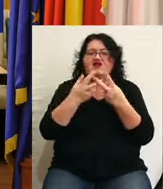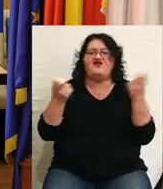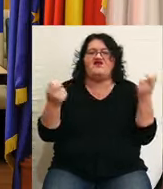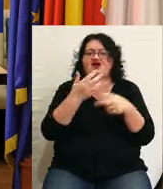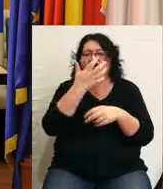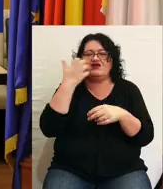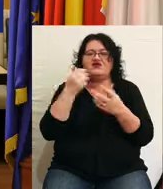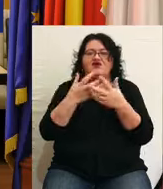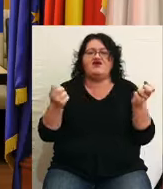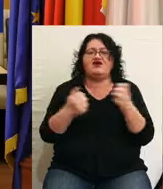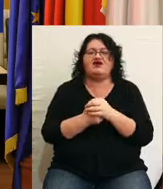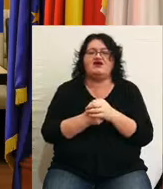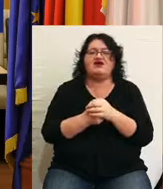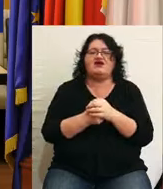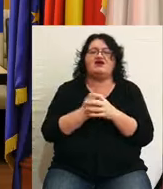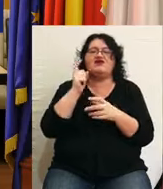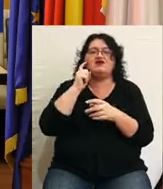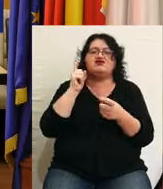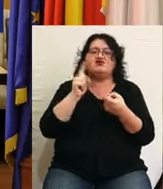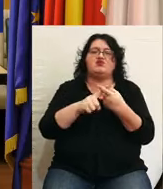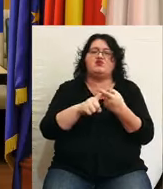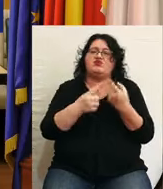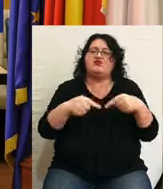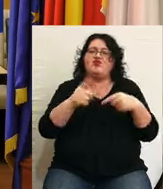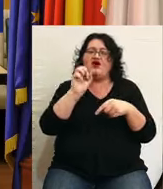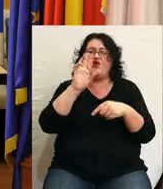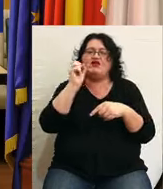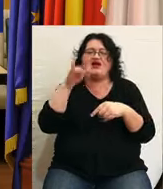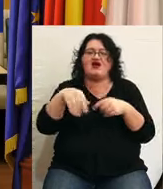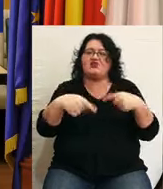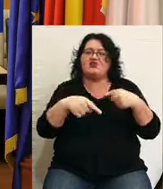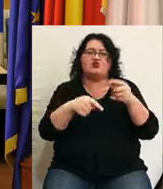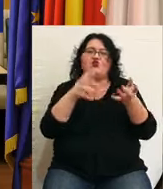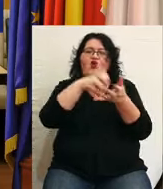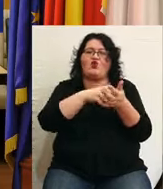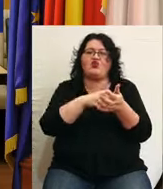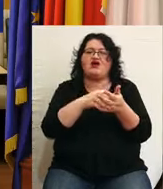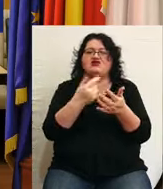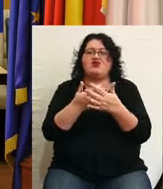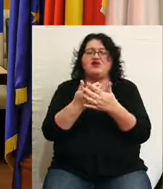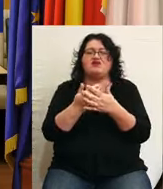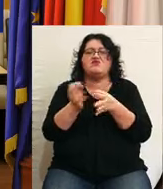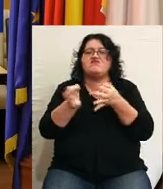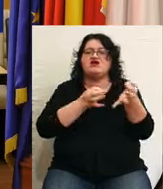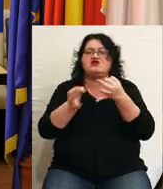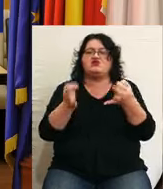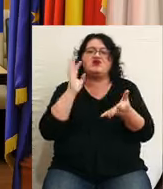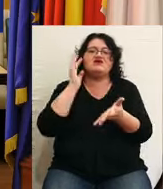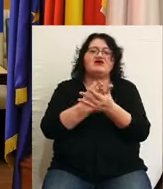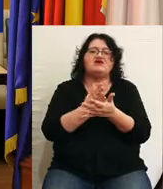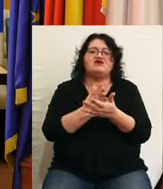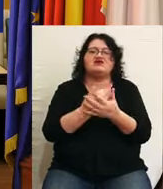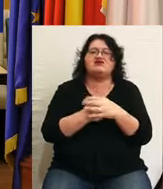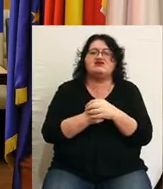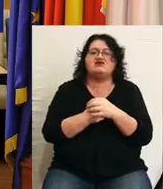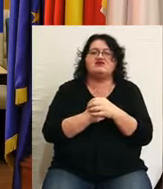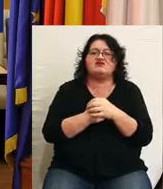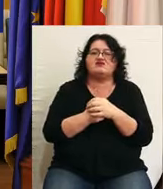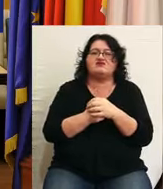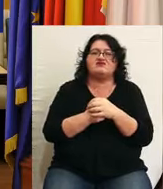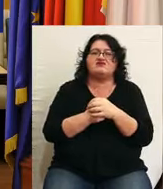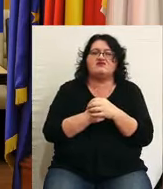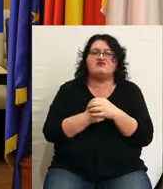declarat, dumneavoastră, nu sunteți afectat de această măsură care a fost luată de compania de gaz. Mulțumesc!